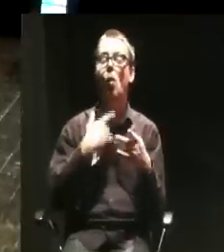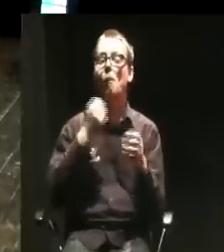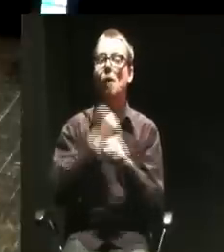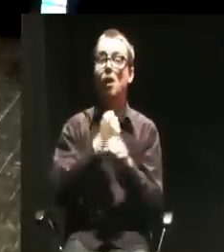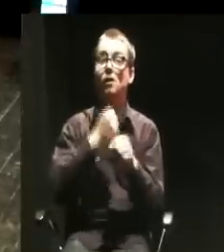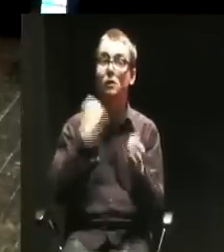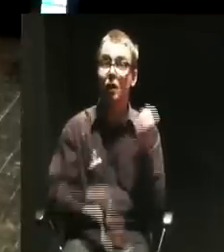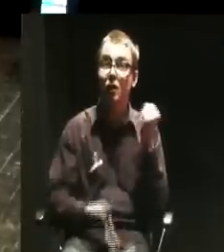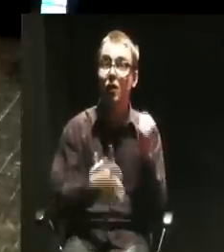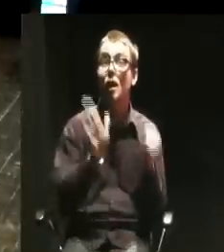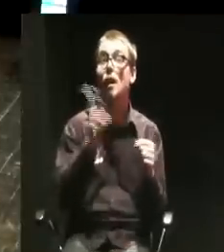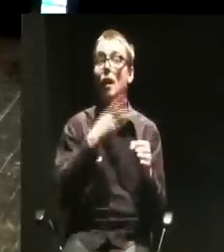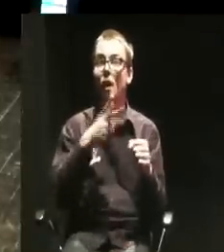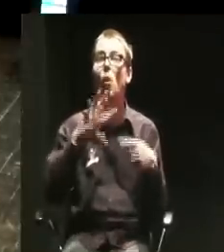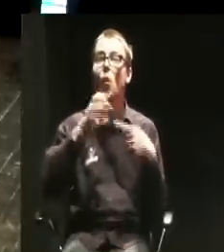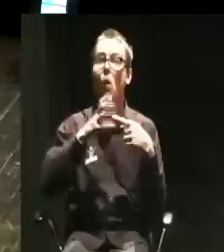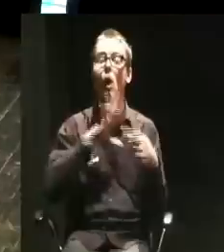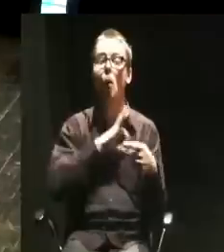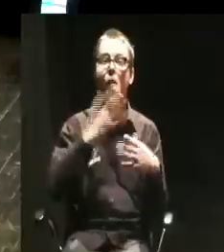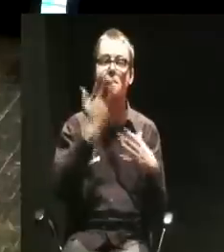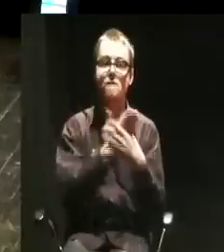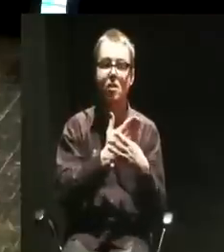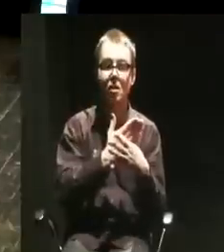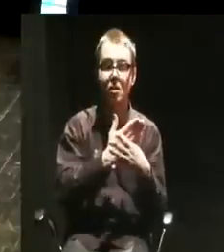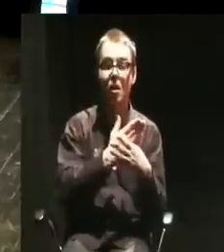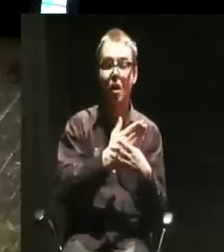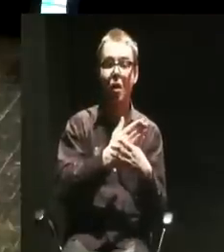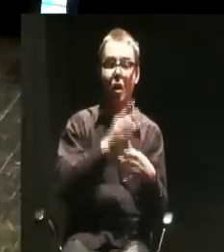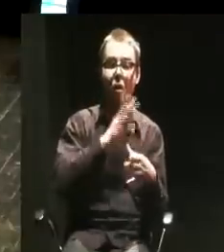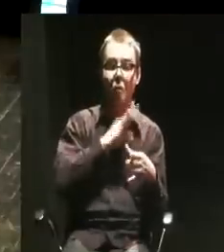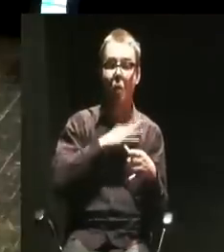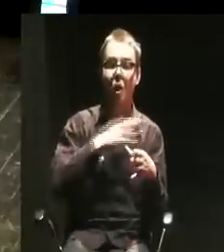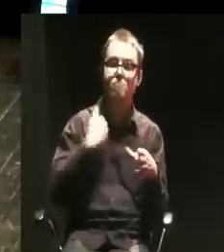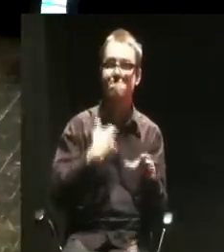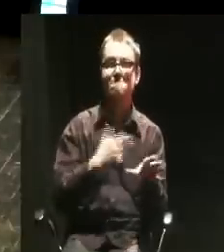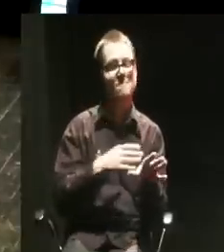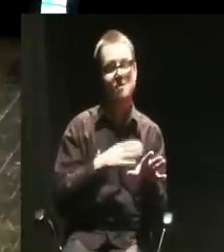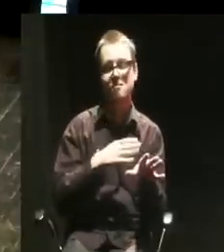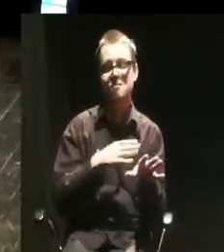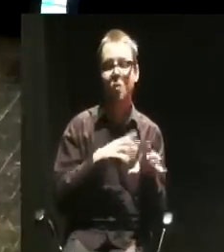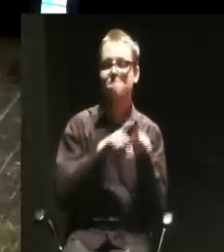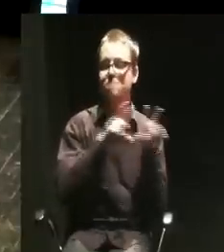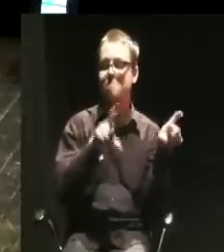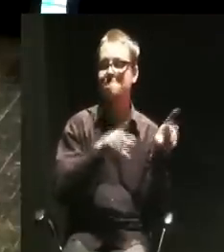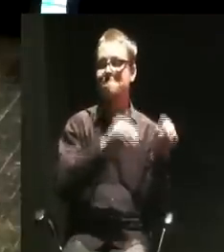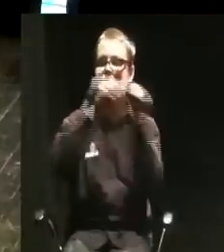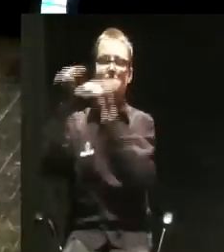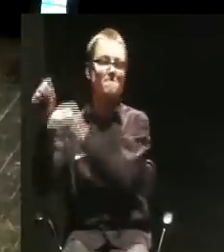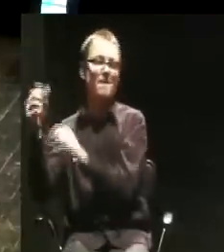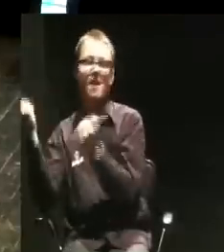się, że firma, która mnie zatrudniła, postanowiła przenieść swój oddział do innego miasta, mianowicie do